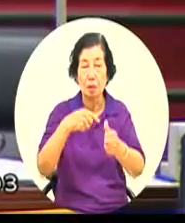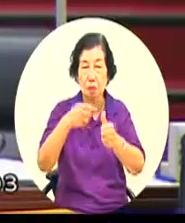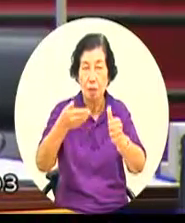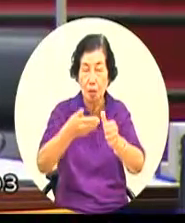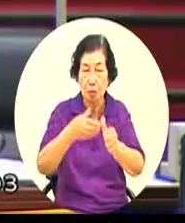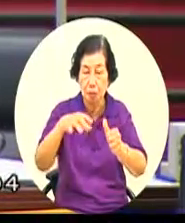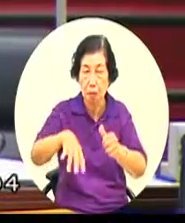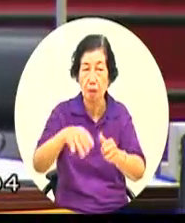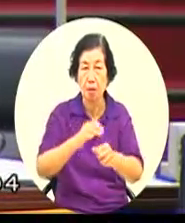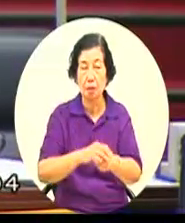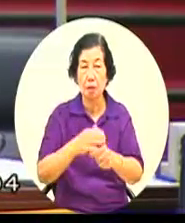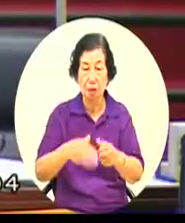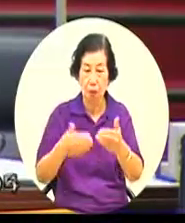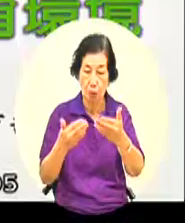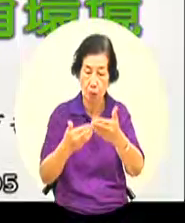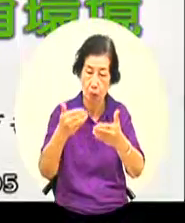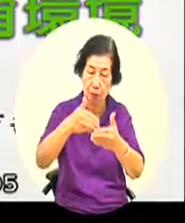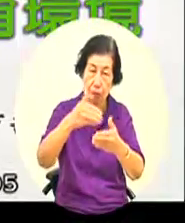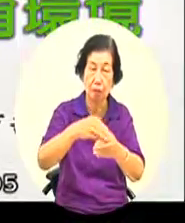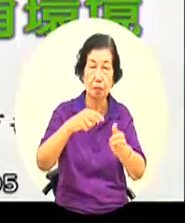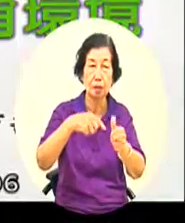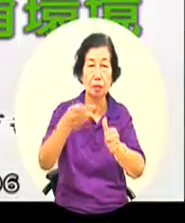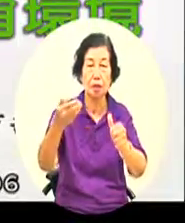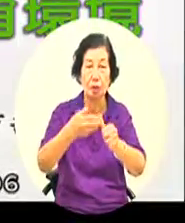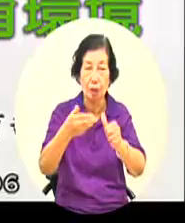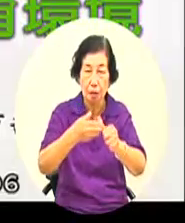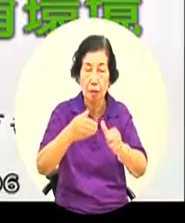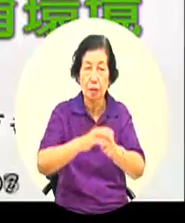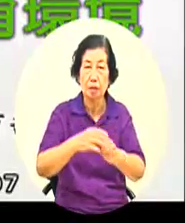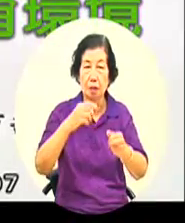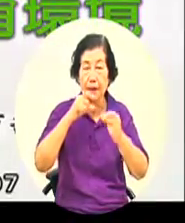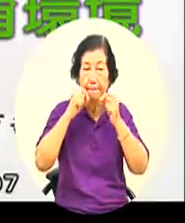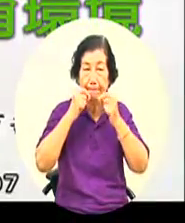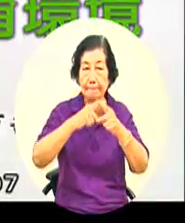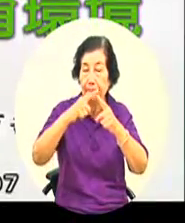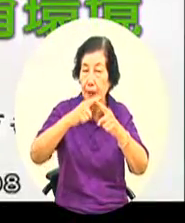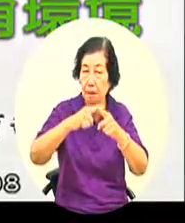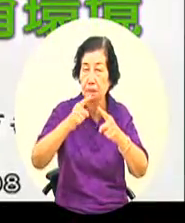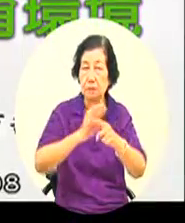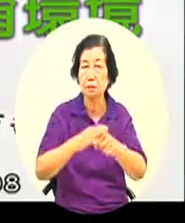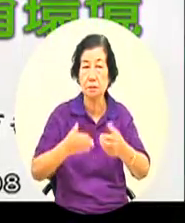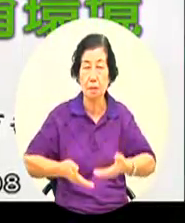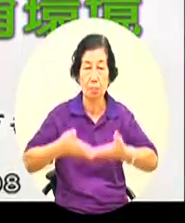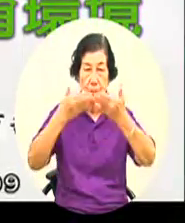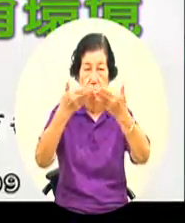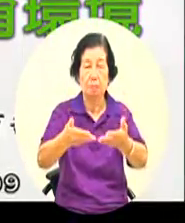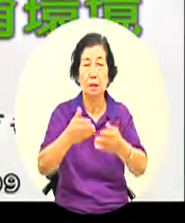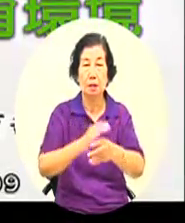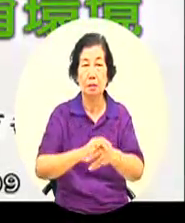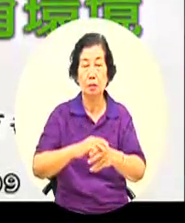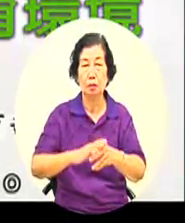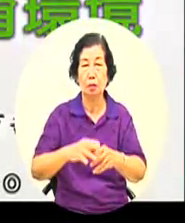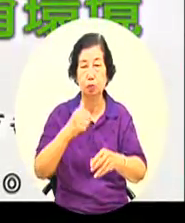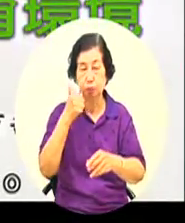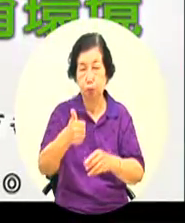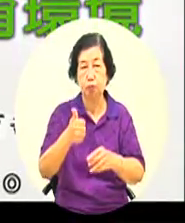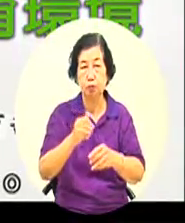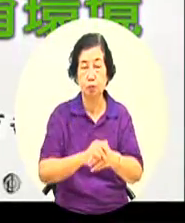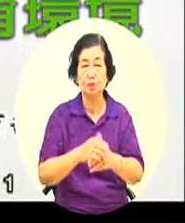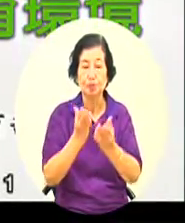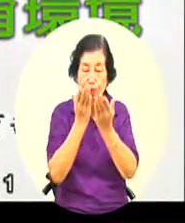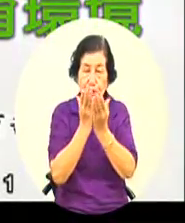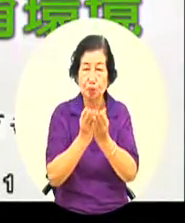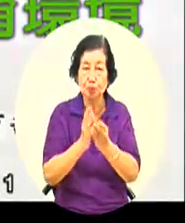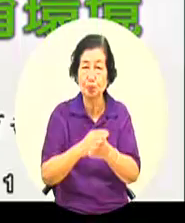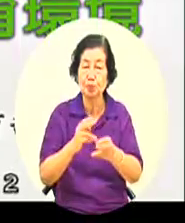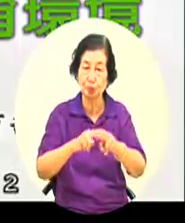提升教育品质，建立公平社会。那做法呢，就是提供了优质开放课程，改